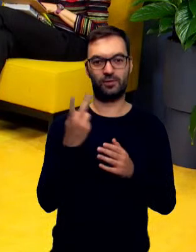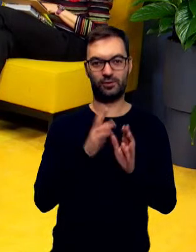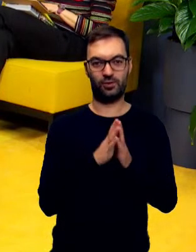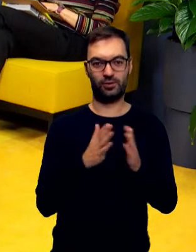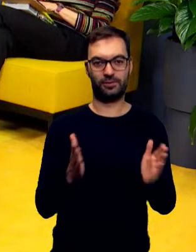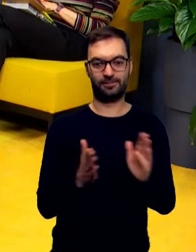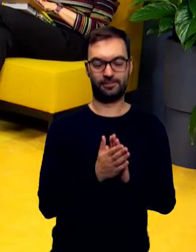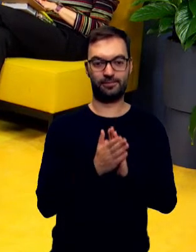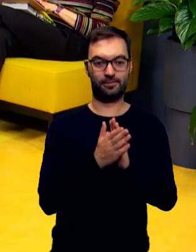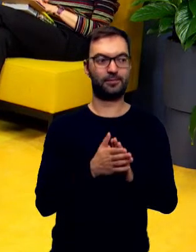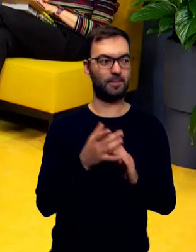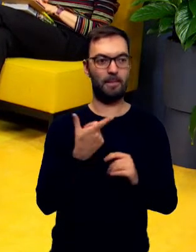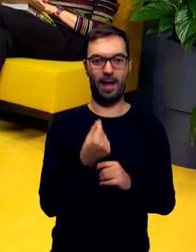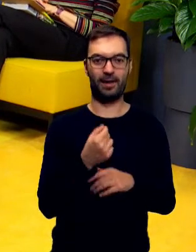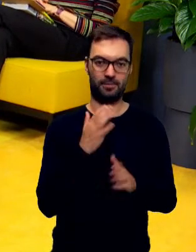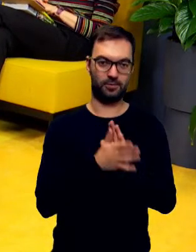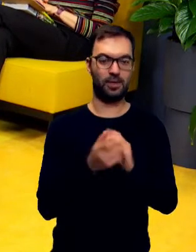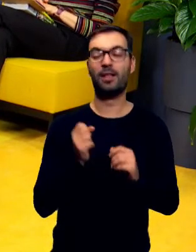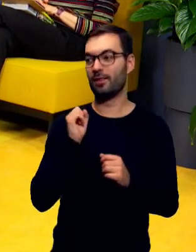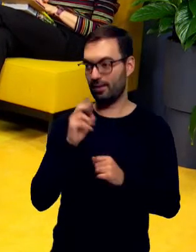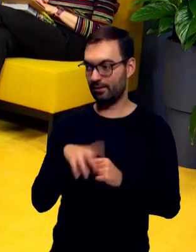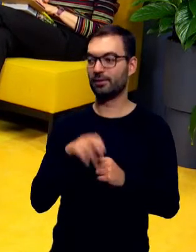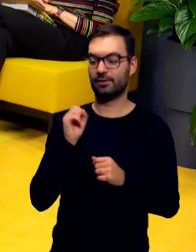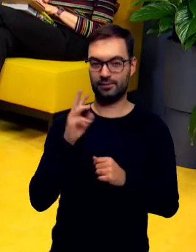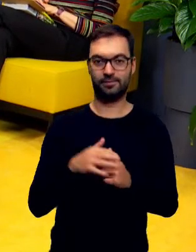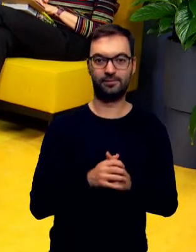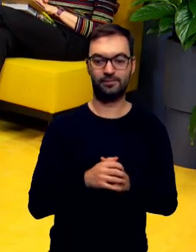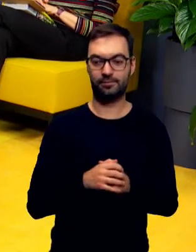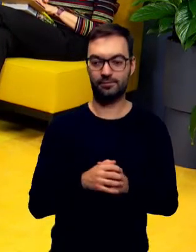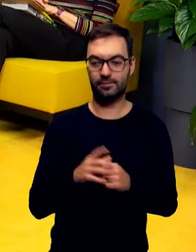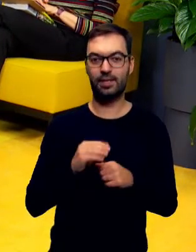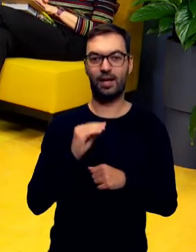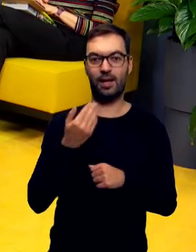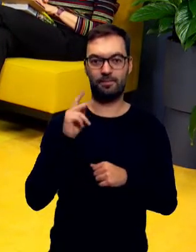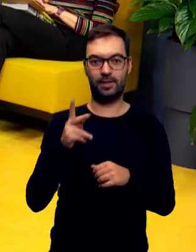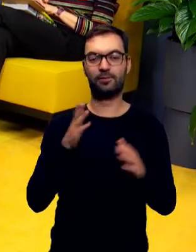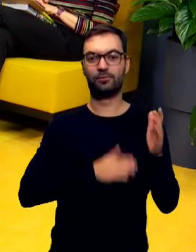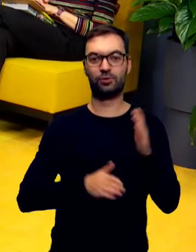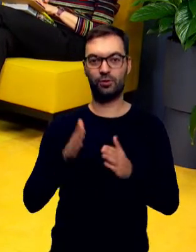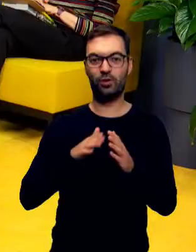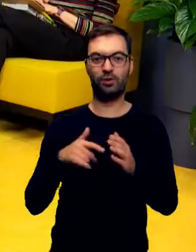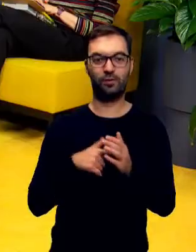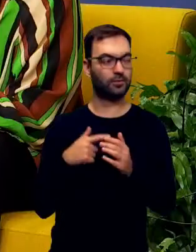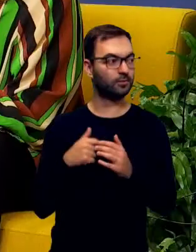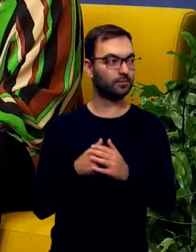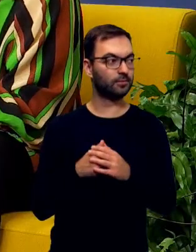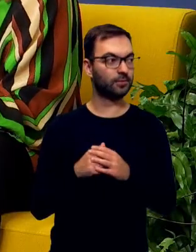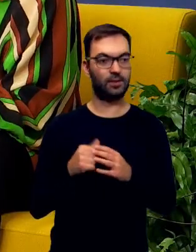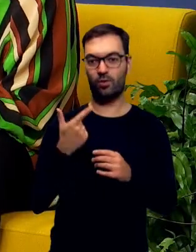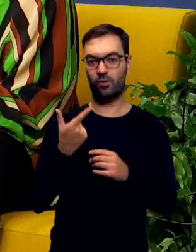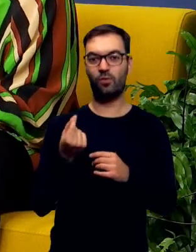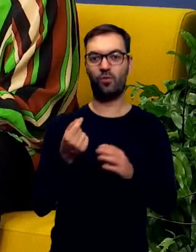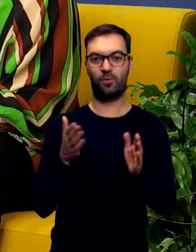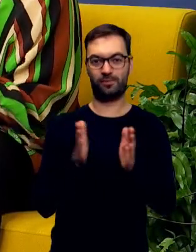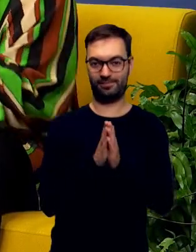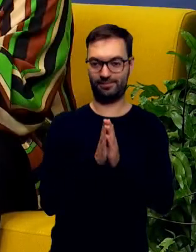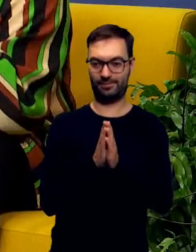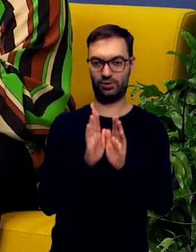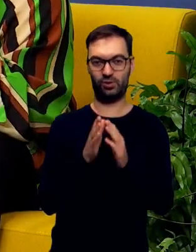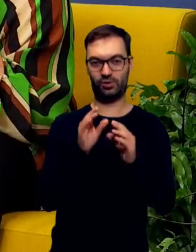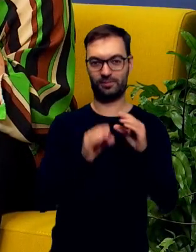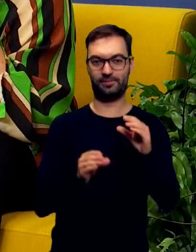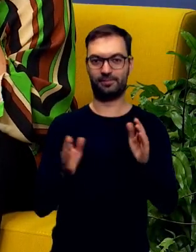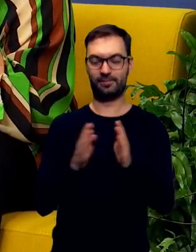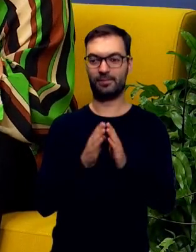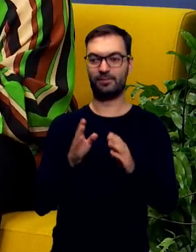książki, to jest para po prostu. Prawda? Tak, i jest, Empik przygotował taki dwupak właśnie, czyli